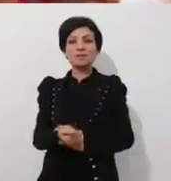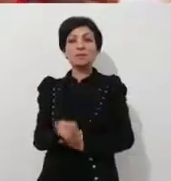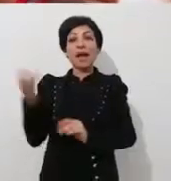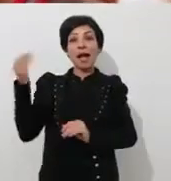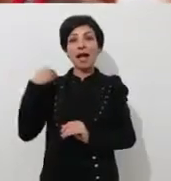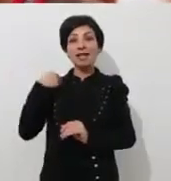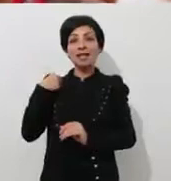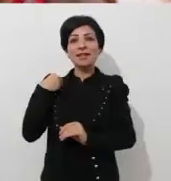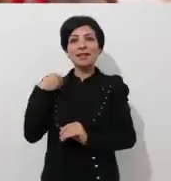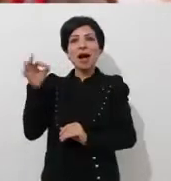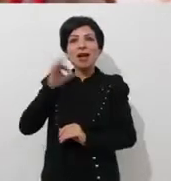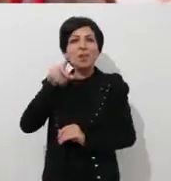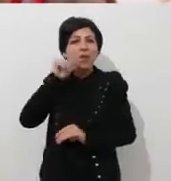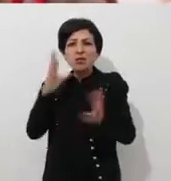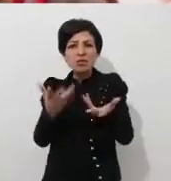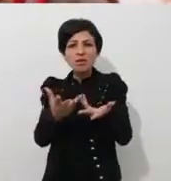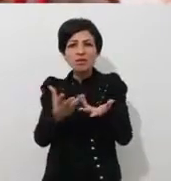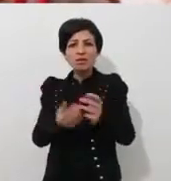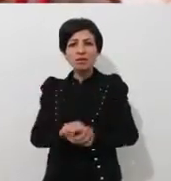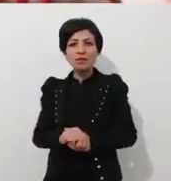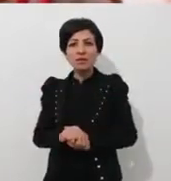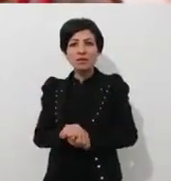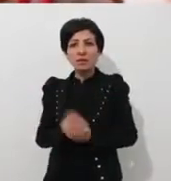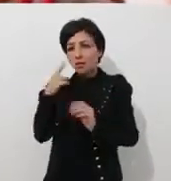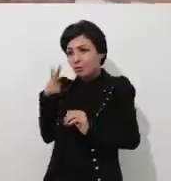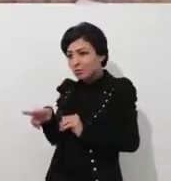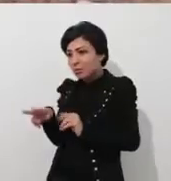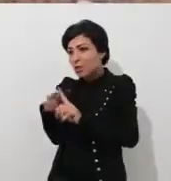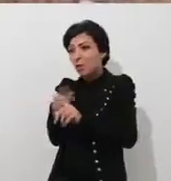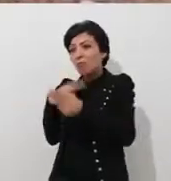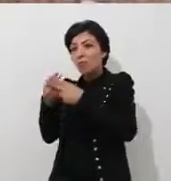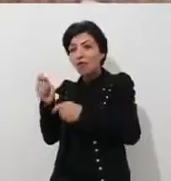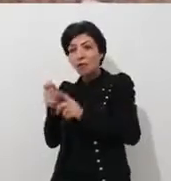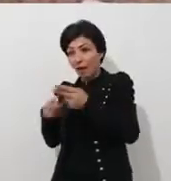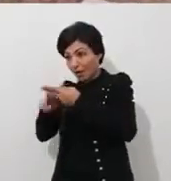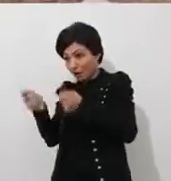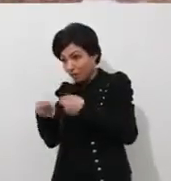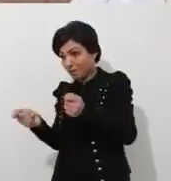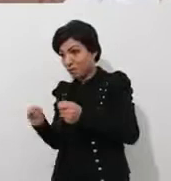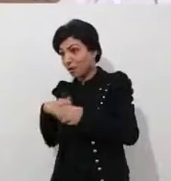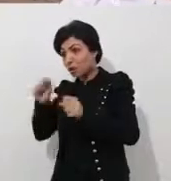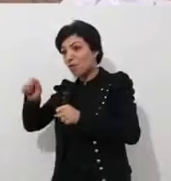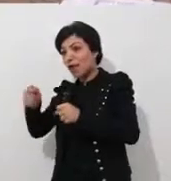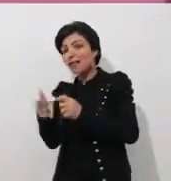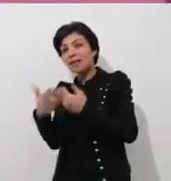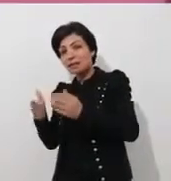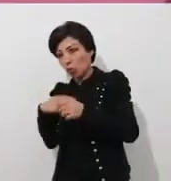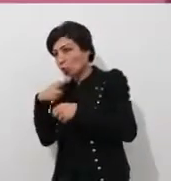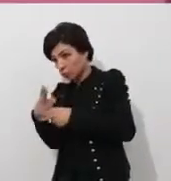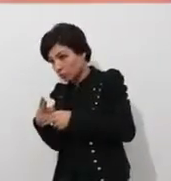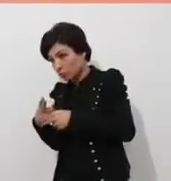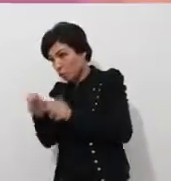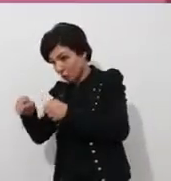متنجم خلي نجم طلع من الباب، مشى الباب الحديد، مشى على ركايبه، مشى الباب